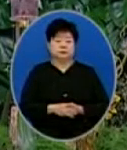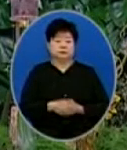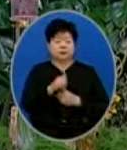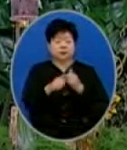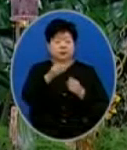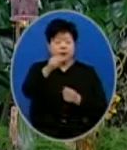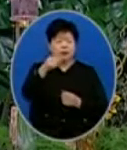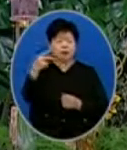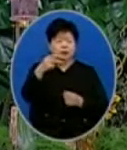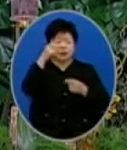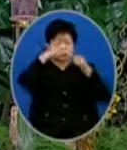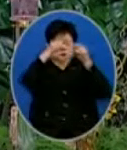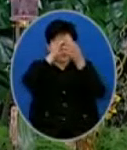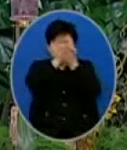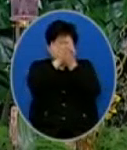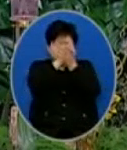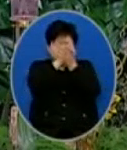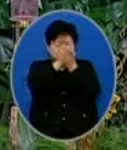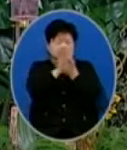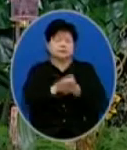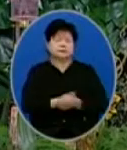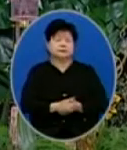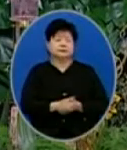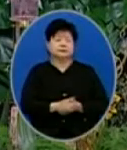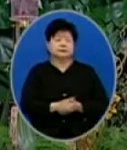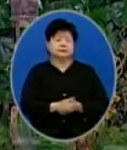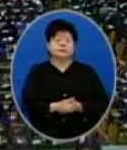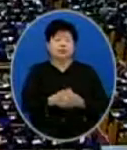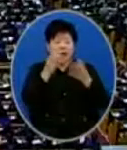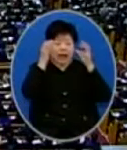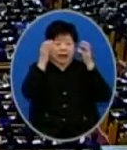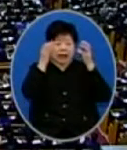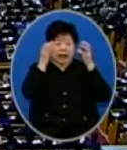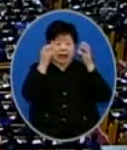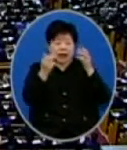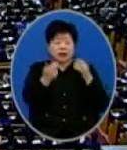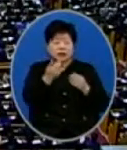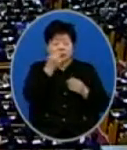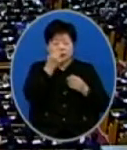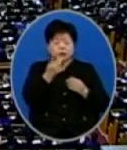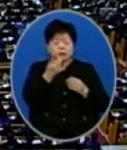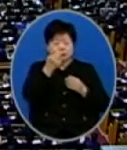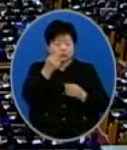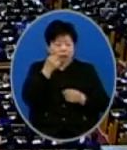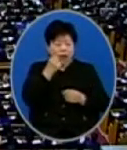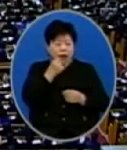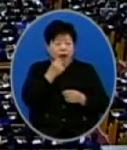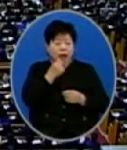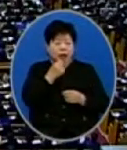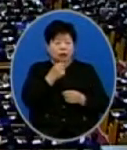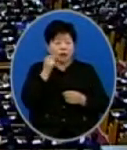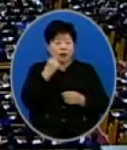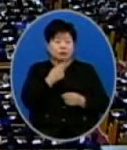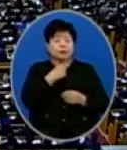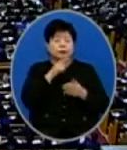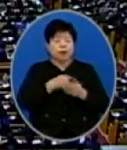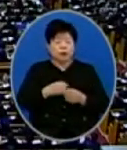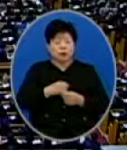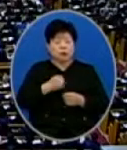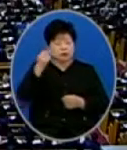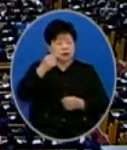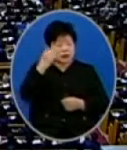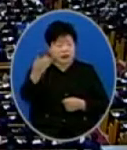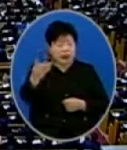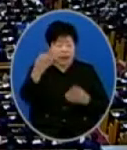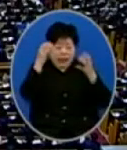하나님 앞에 또 눈물로 기도할 때 이런 마음을 주셨습니다 그 아이가 숨도 쉬지 못하고 힘도 했을 때 괴로움을